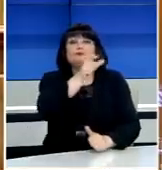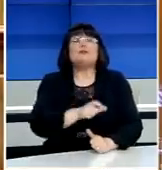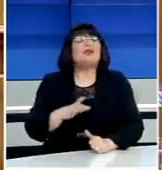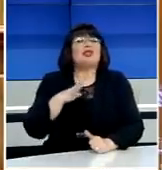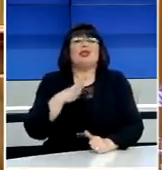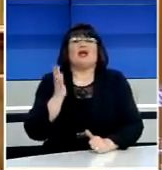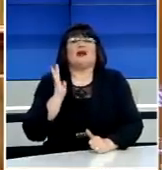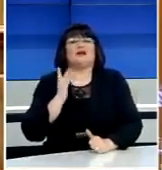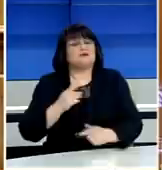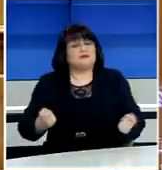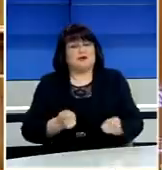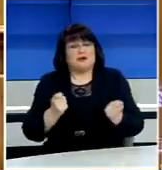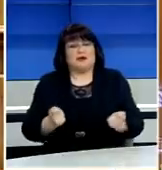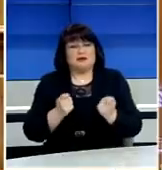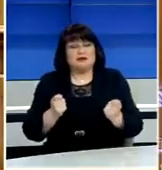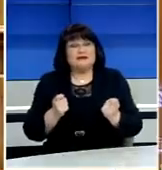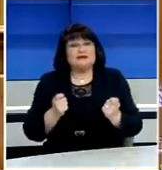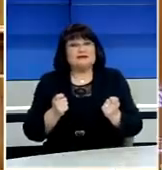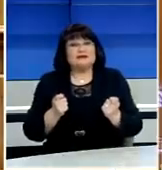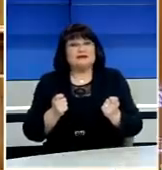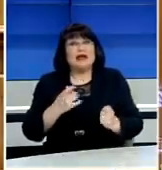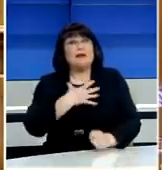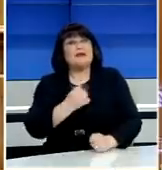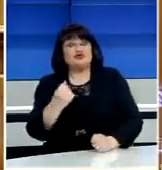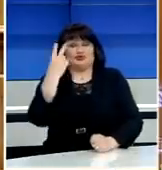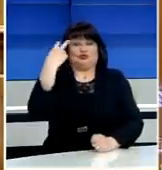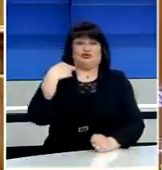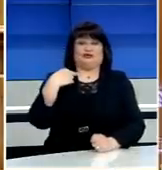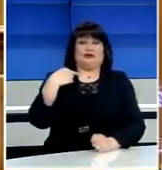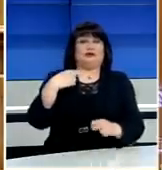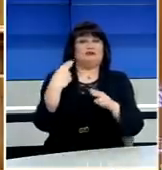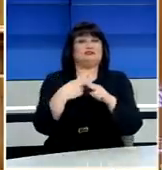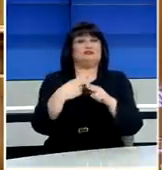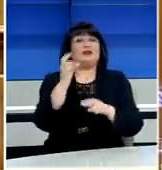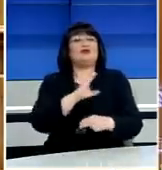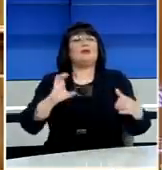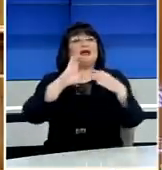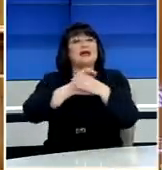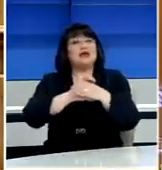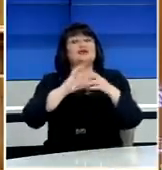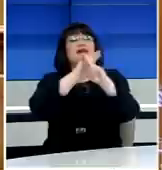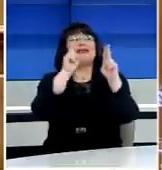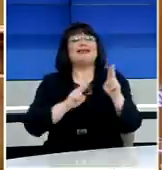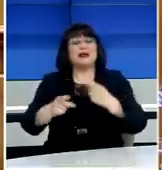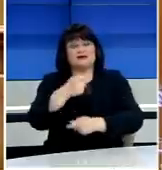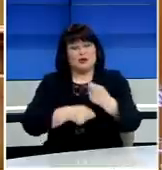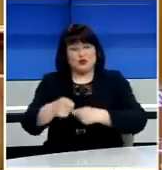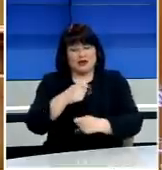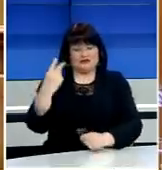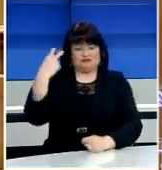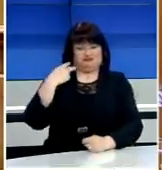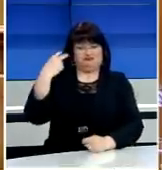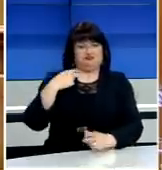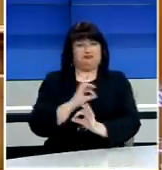να αξιοποιήσετε την αξιοπιστία της χώρας που εμείς κερδίσαμε στην Ευρωπαϊκή Ένωση, στις διεθνείς αγορές, διότι